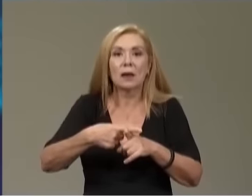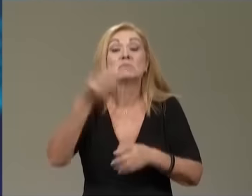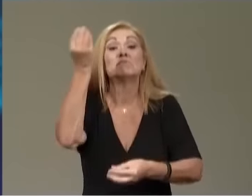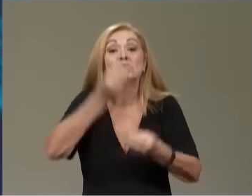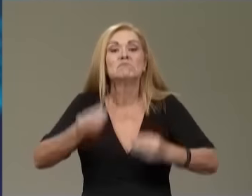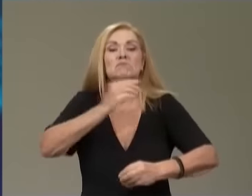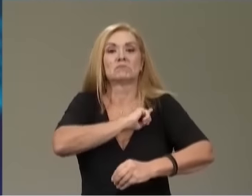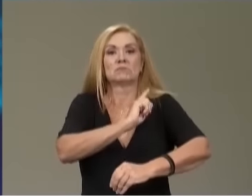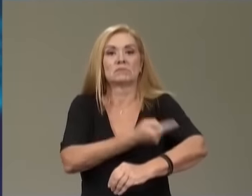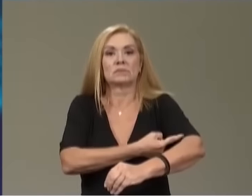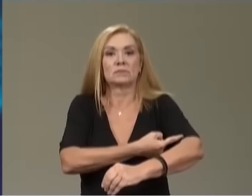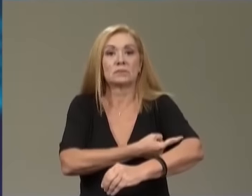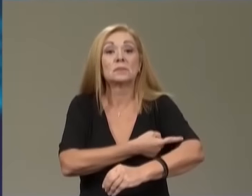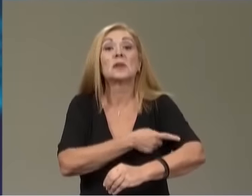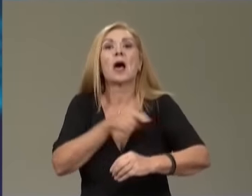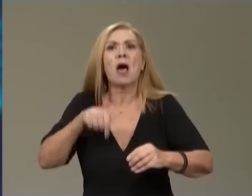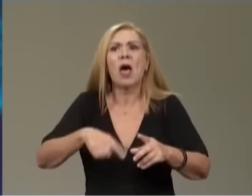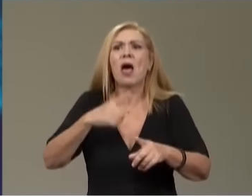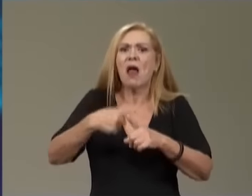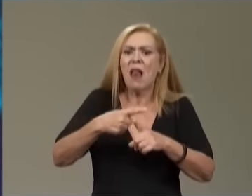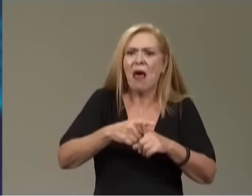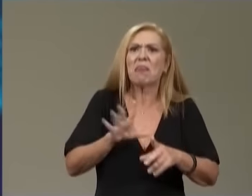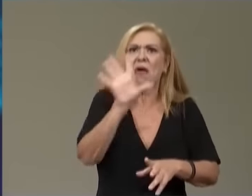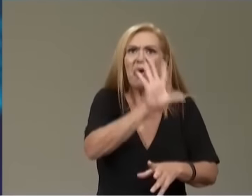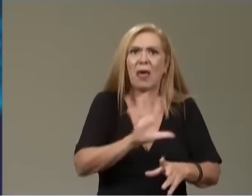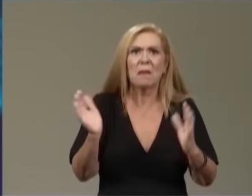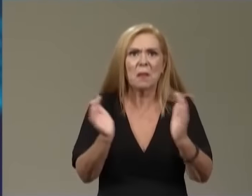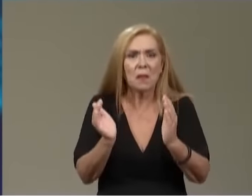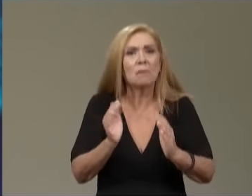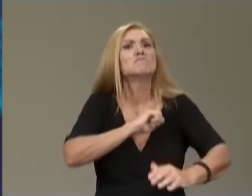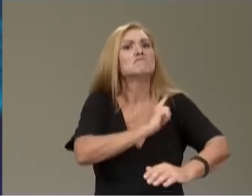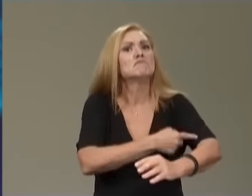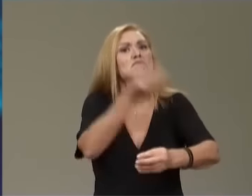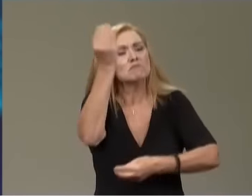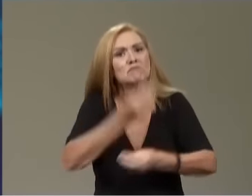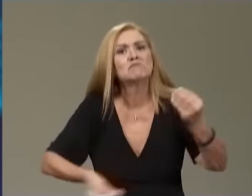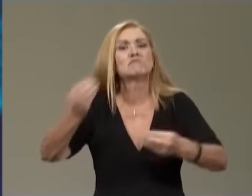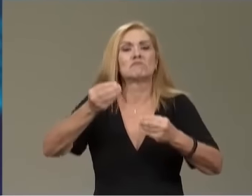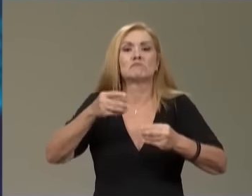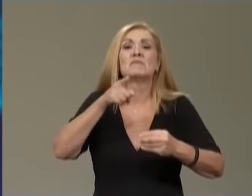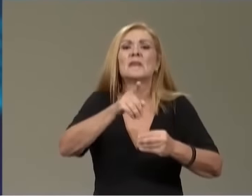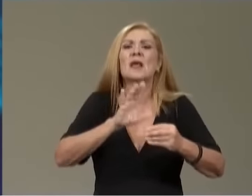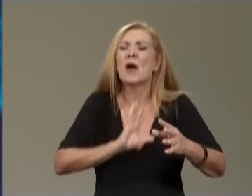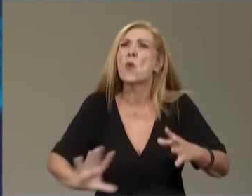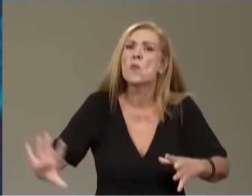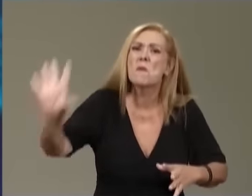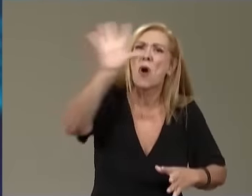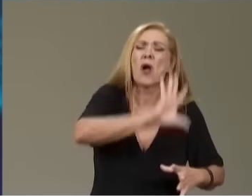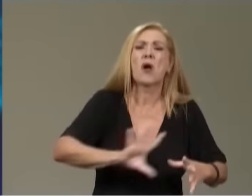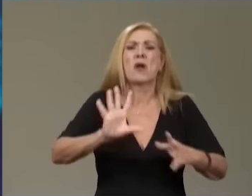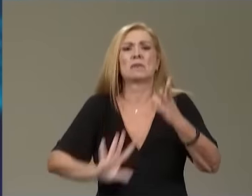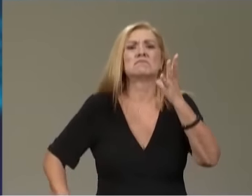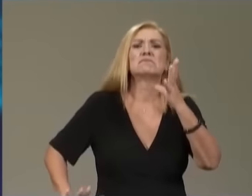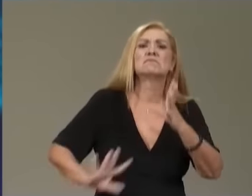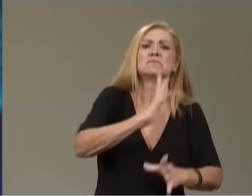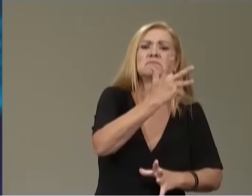ισχύ από το μέγεθός της. Με ευημερία σε κάθε γωνιά της, στον